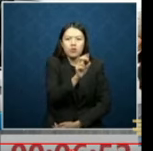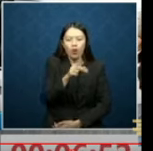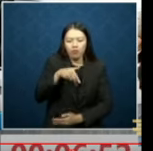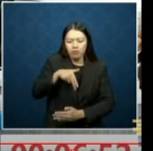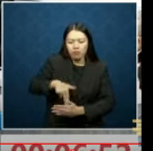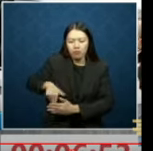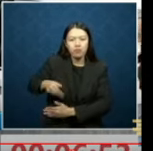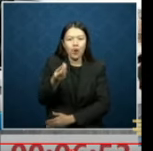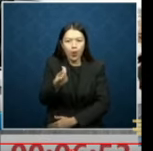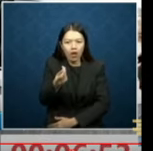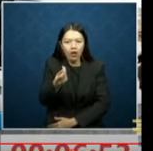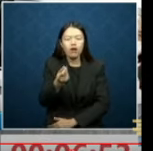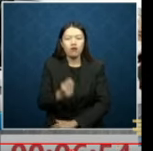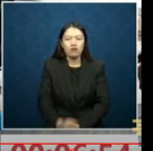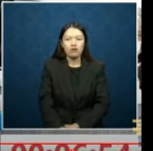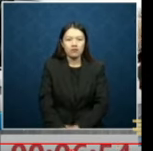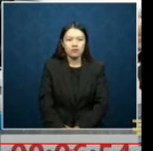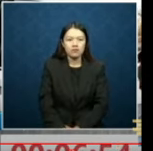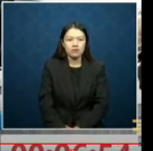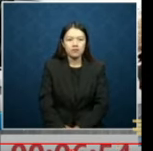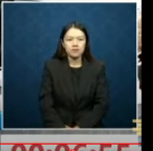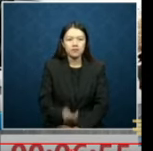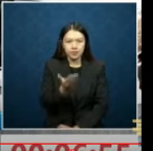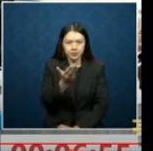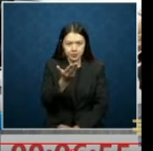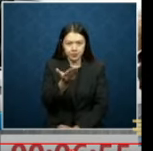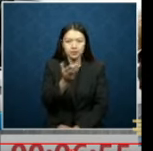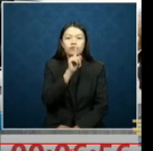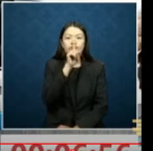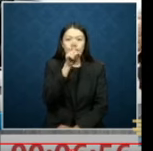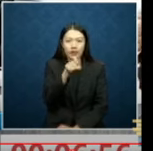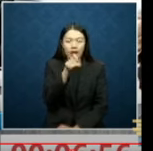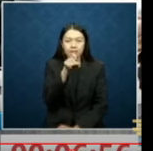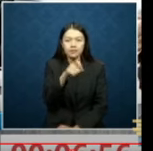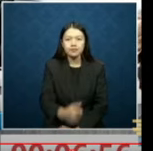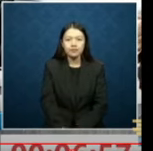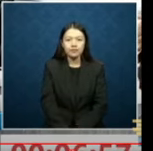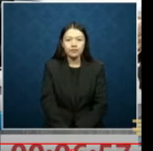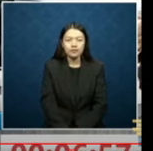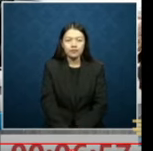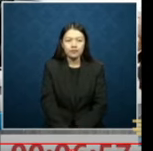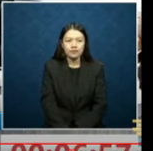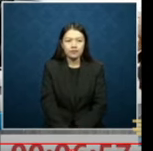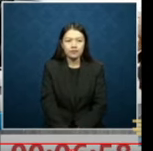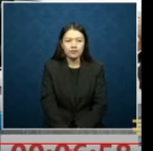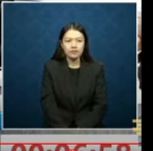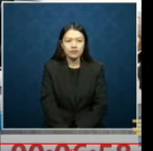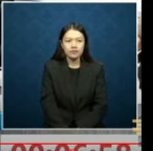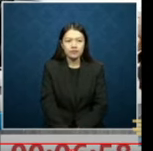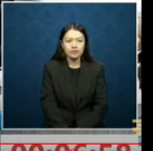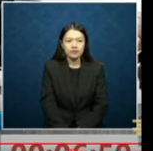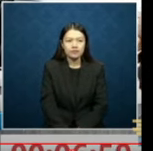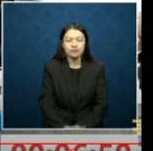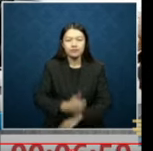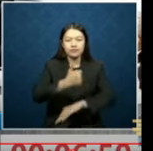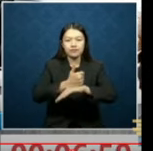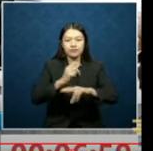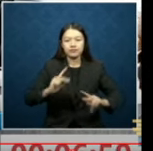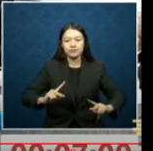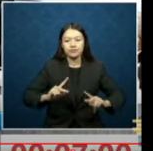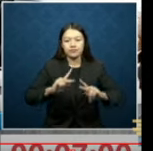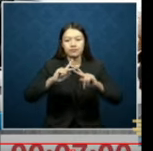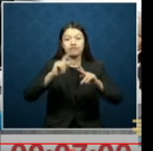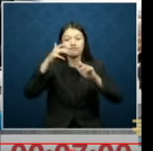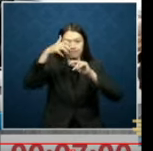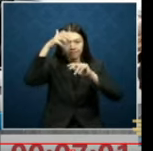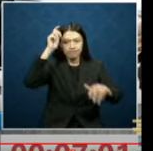อกนะครับอันนี้ขอสอบถามทางท่านรัฐมนตรีว่าการกระทรวงม